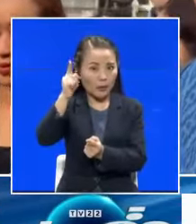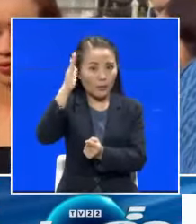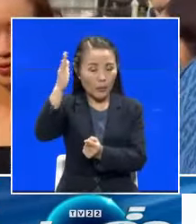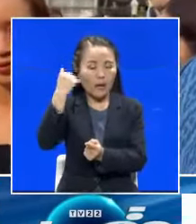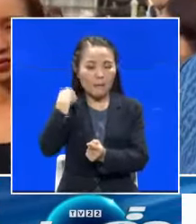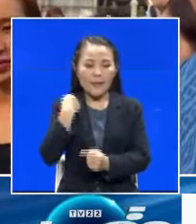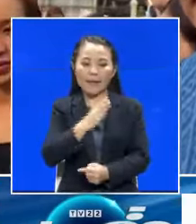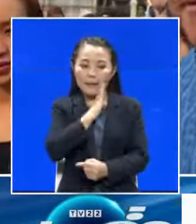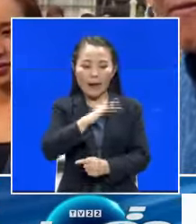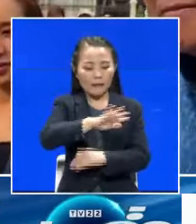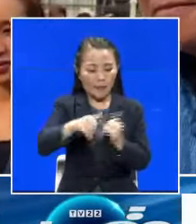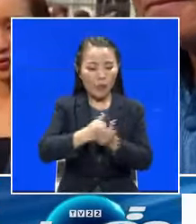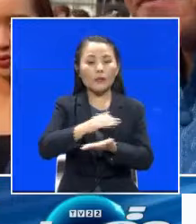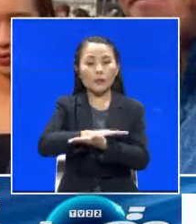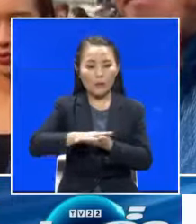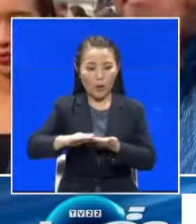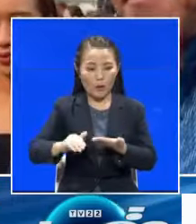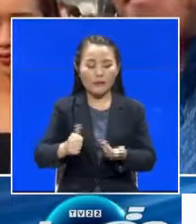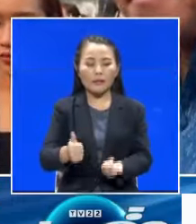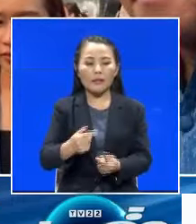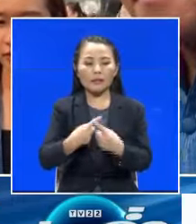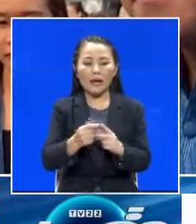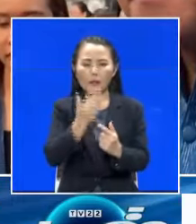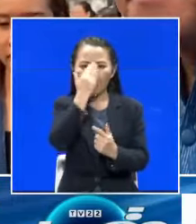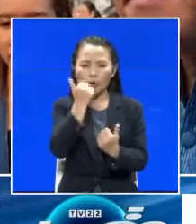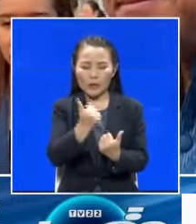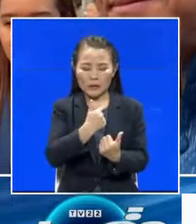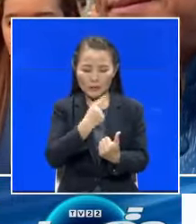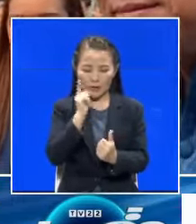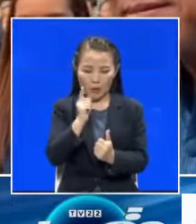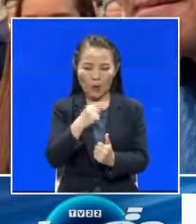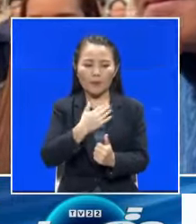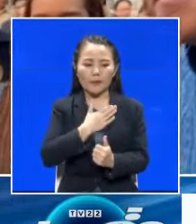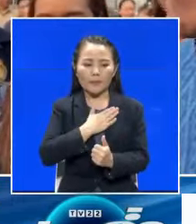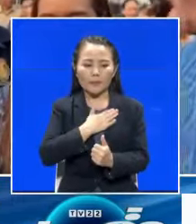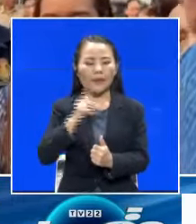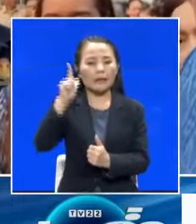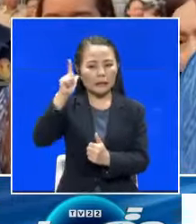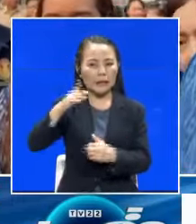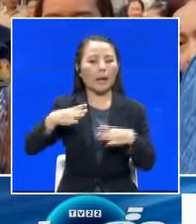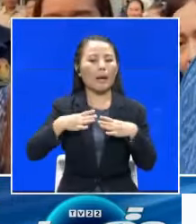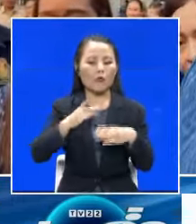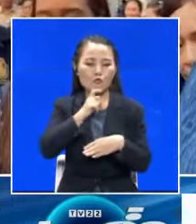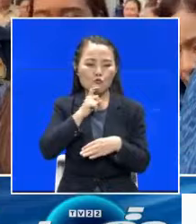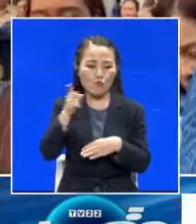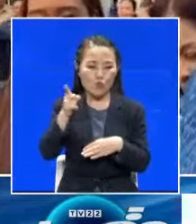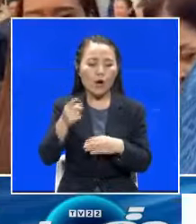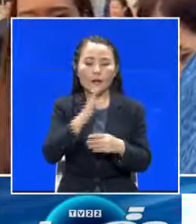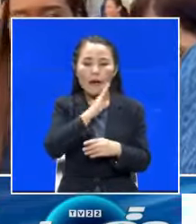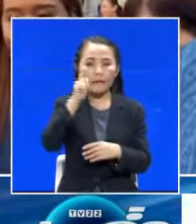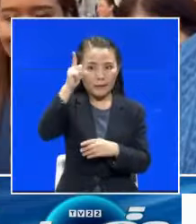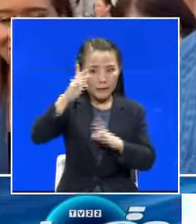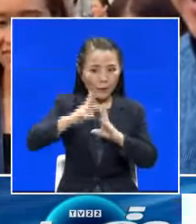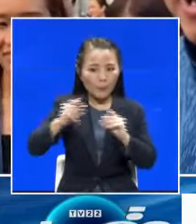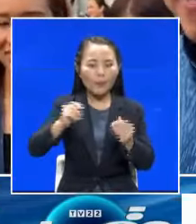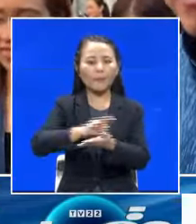อนุทินบอกว่าถ้าทุกอย่างเรียบร้อยเพราะช่วงเวลานี้เป็นช่วงที่ต้องพักฟื้นของคุณทักษิณนะคะคือถ้าคุณทักษิณหายดี